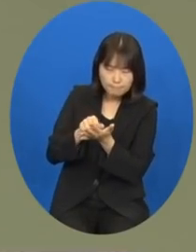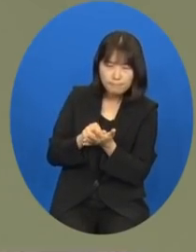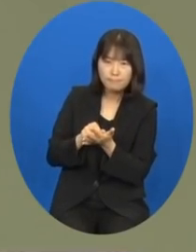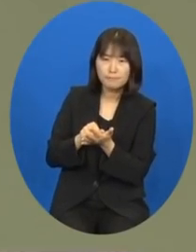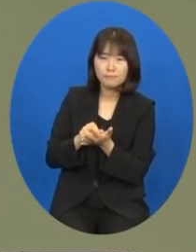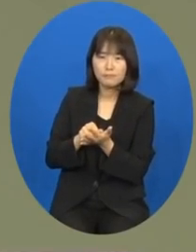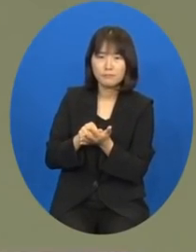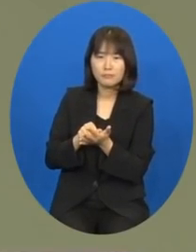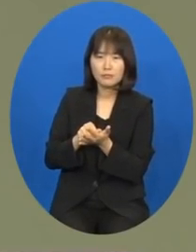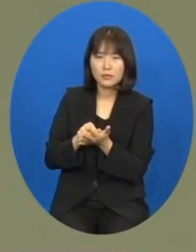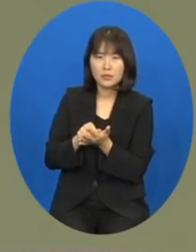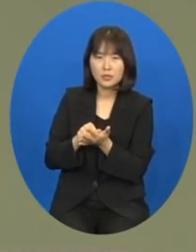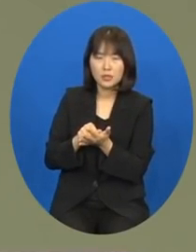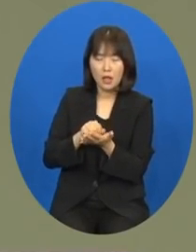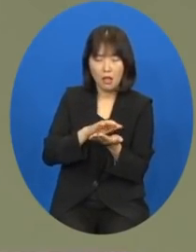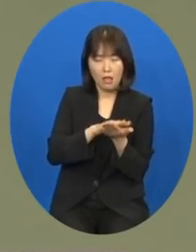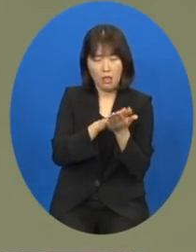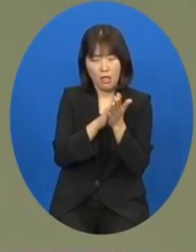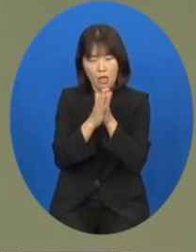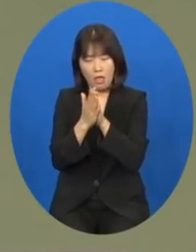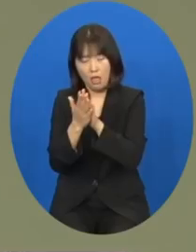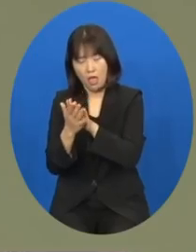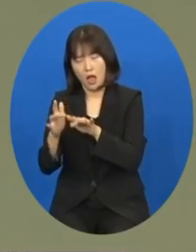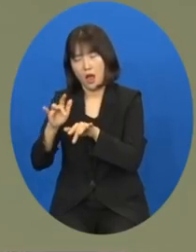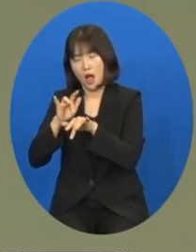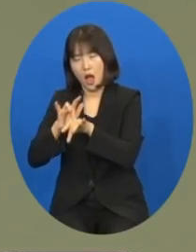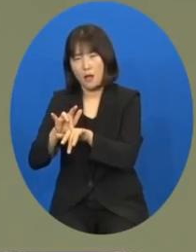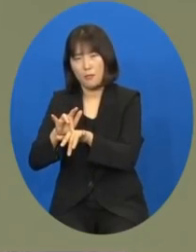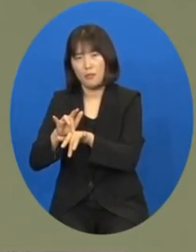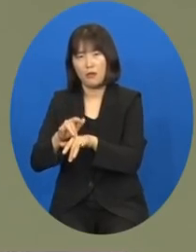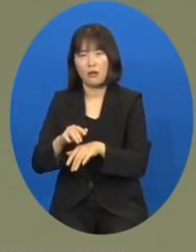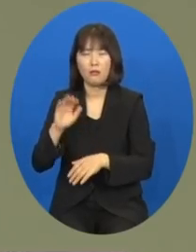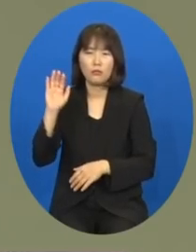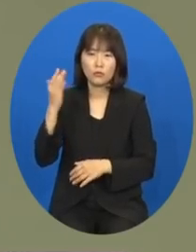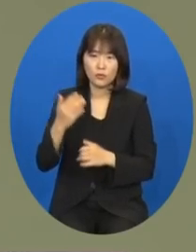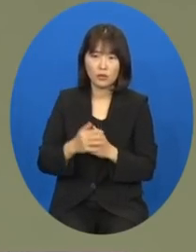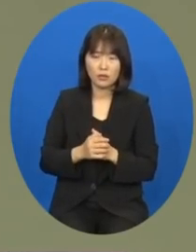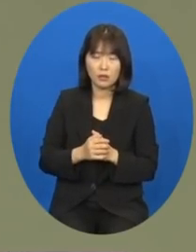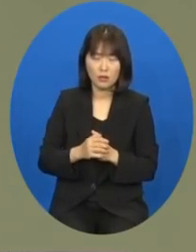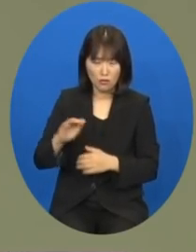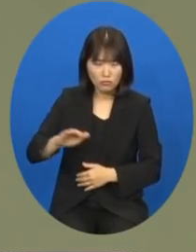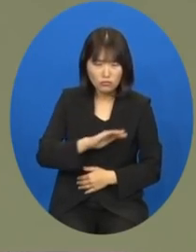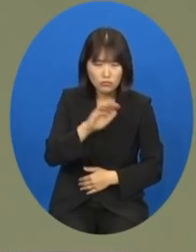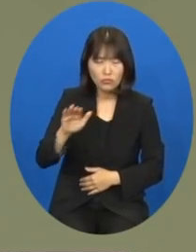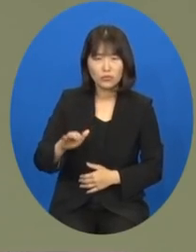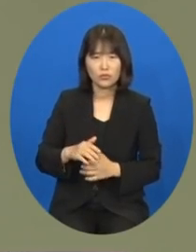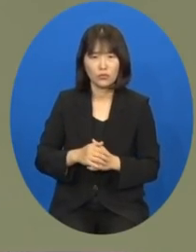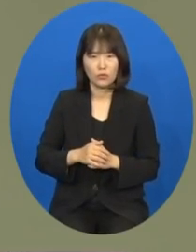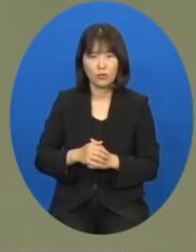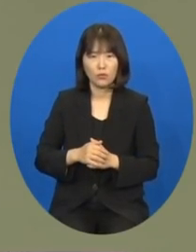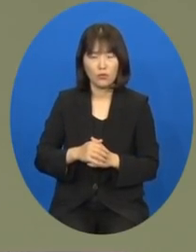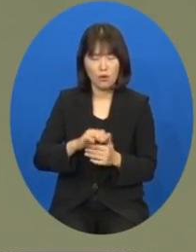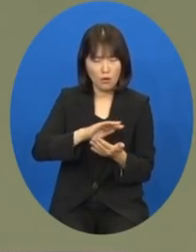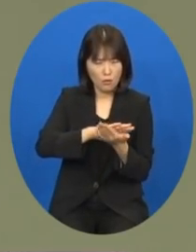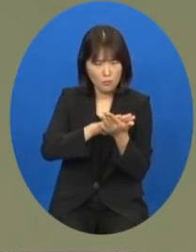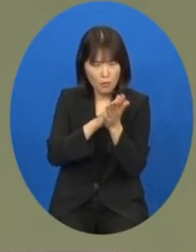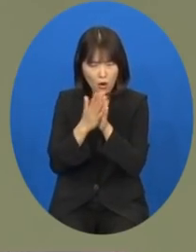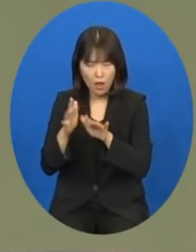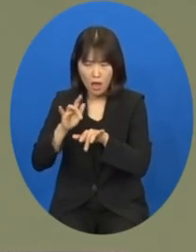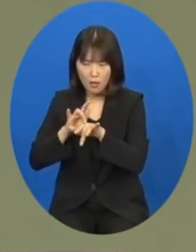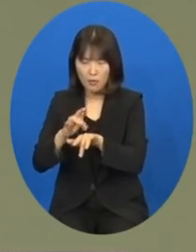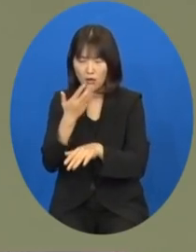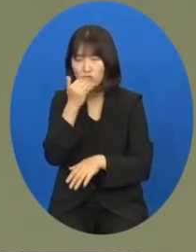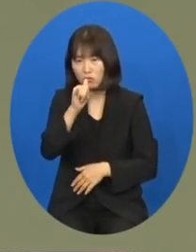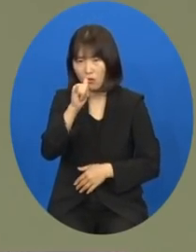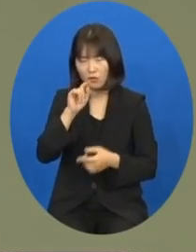악마와 된 것이죠 그렇기 때문에 우리도 그렇게 될 수 있음을 우리는 정말 두려워 할 수